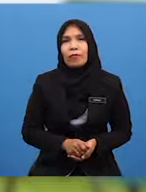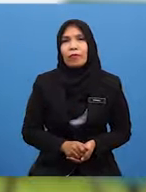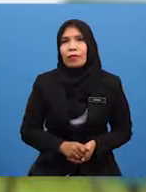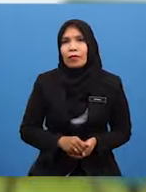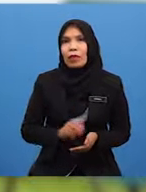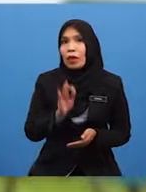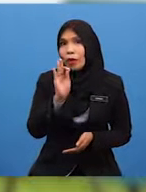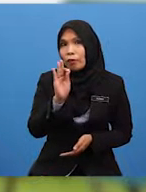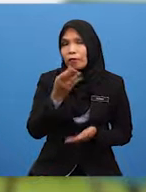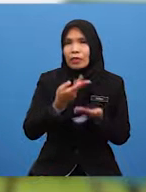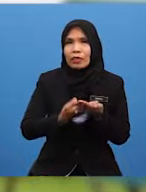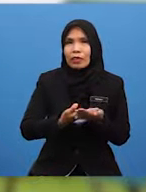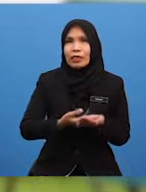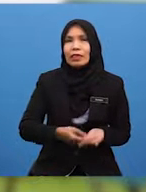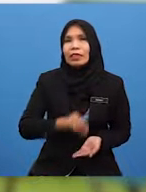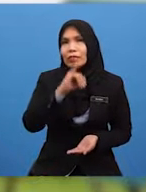J.